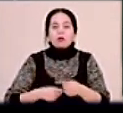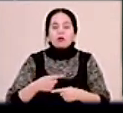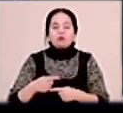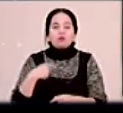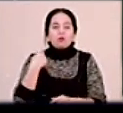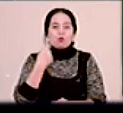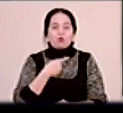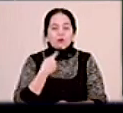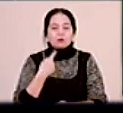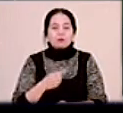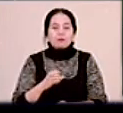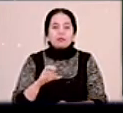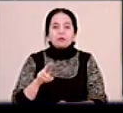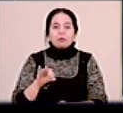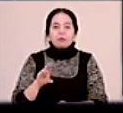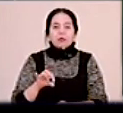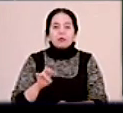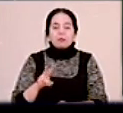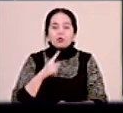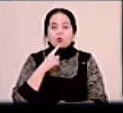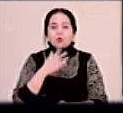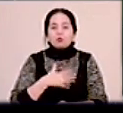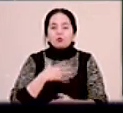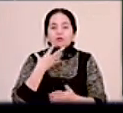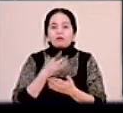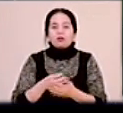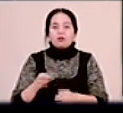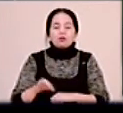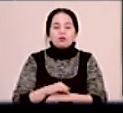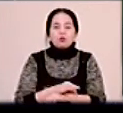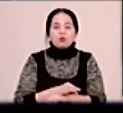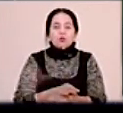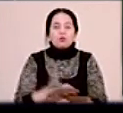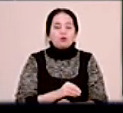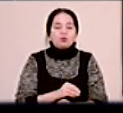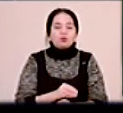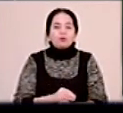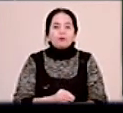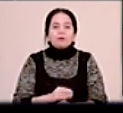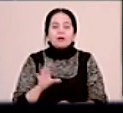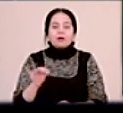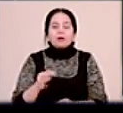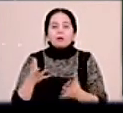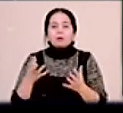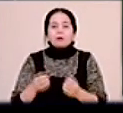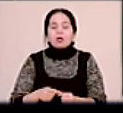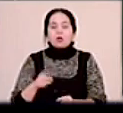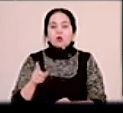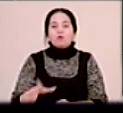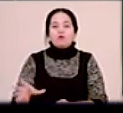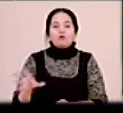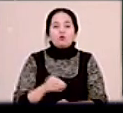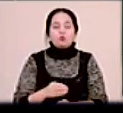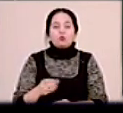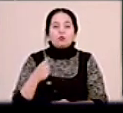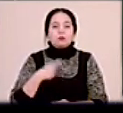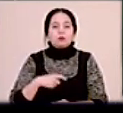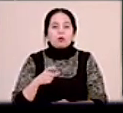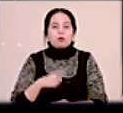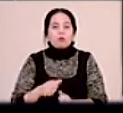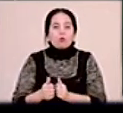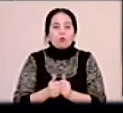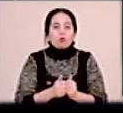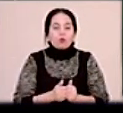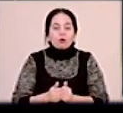образом. Спитамен любил свою жену неистово и брал ее всюду с собой. А она